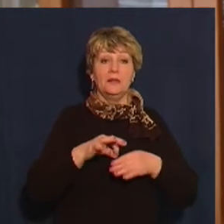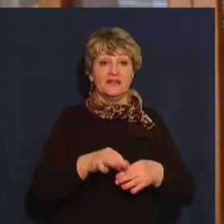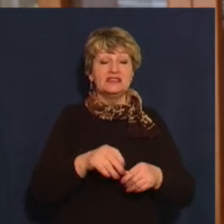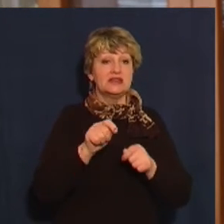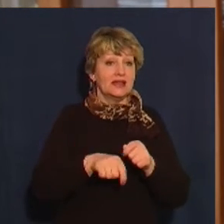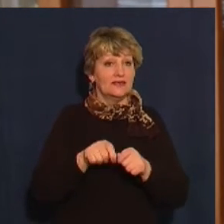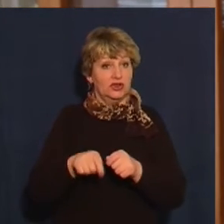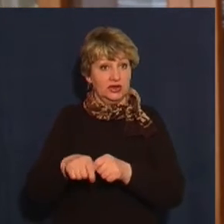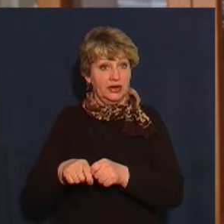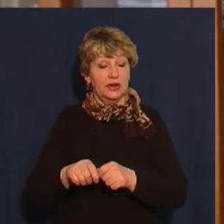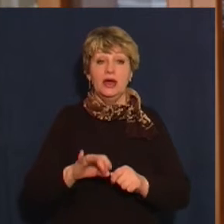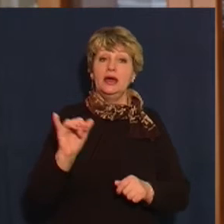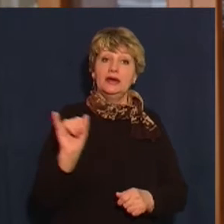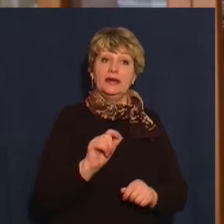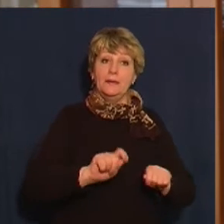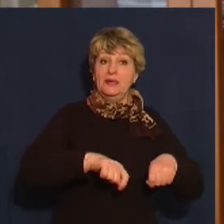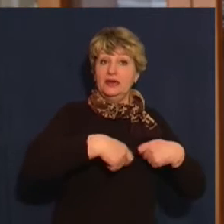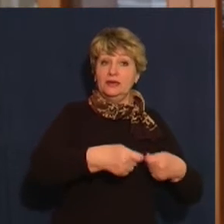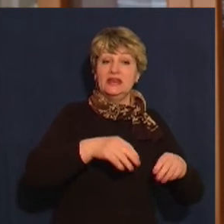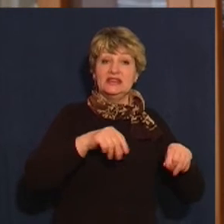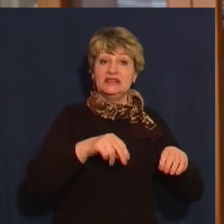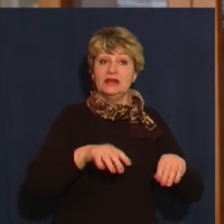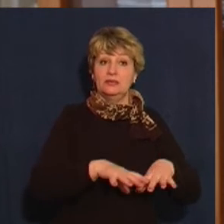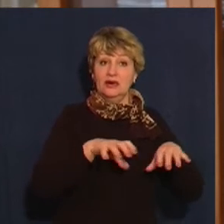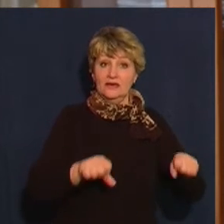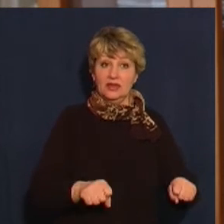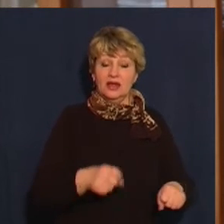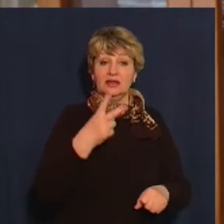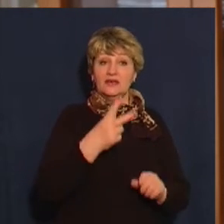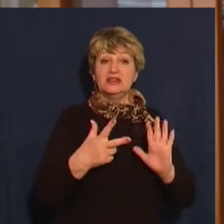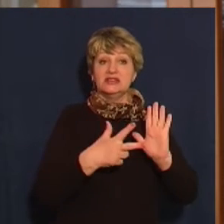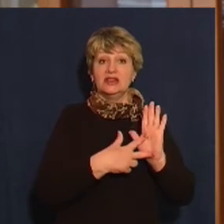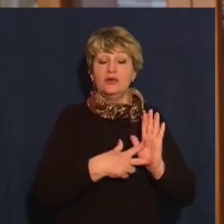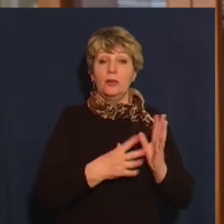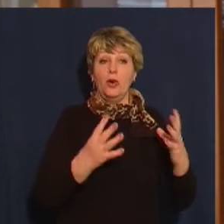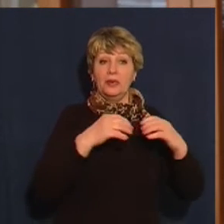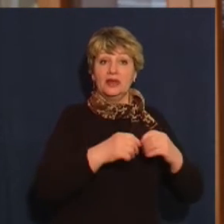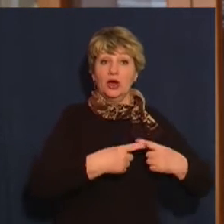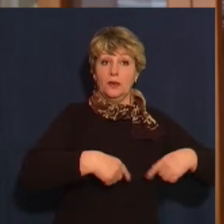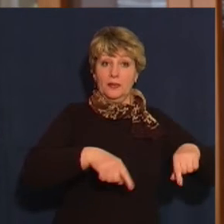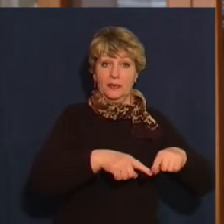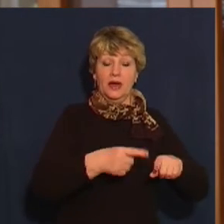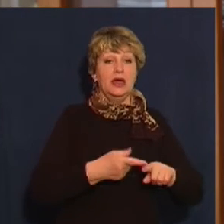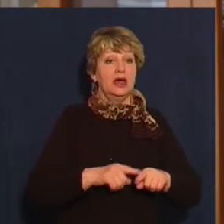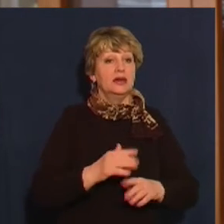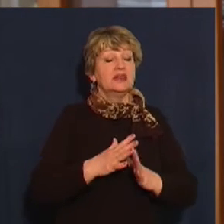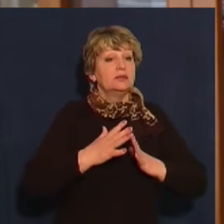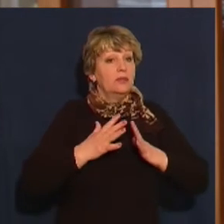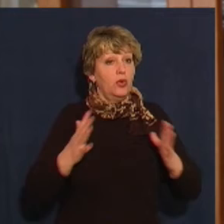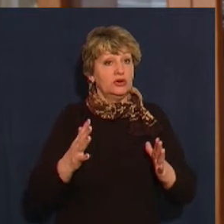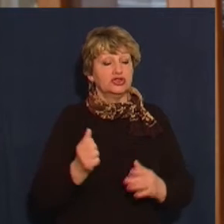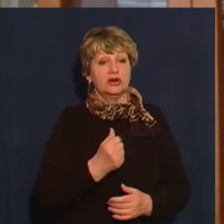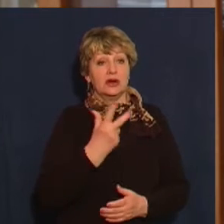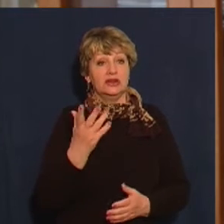інвентаризацію і передати землі державної власності 28 об'єднаним територіальним громадам. Це найбільша кількість громад,